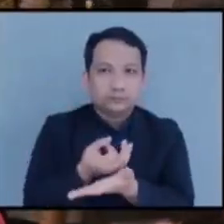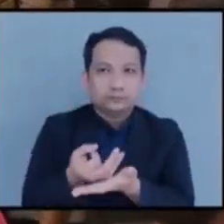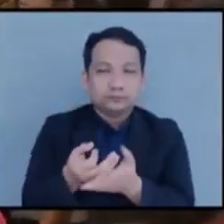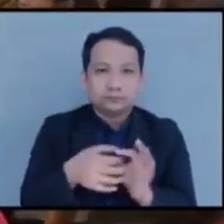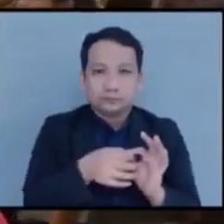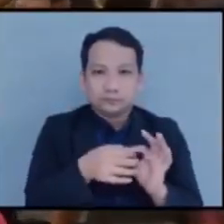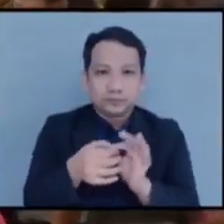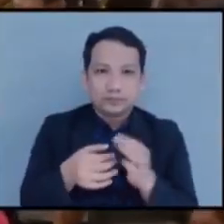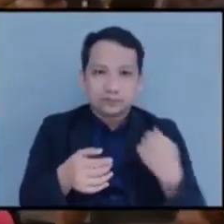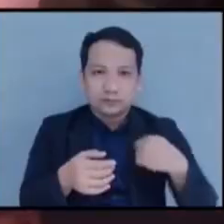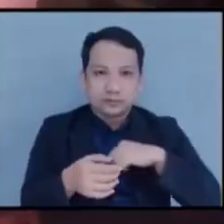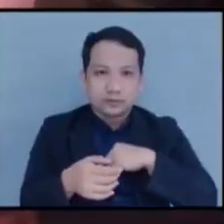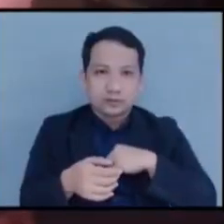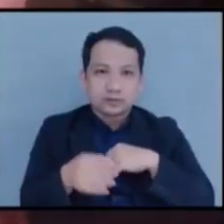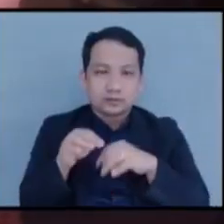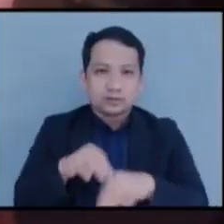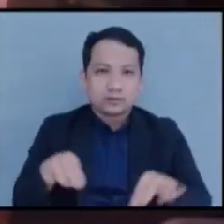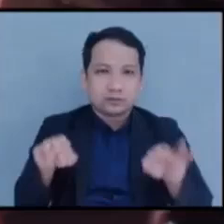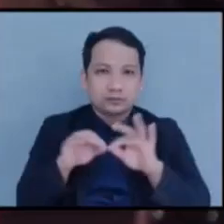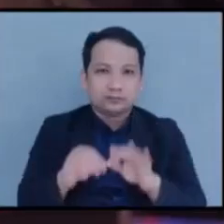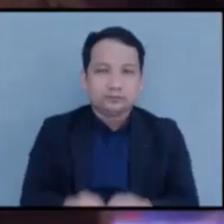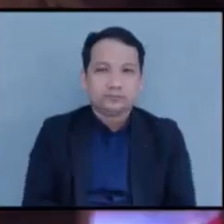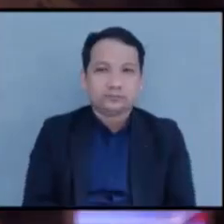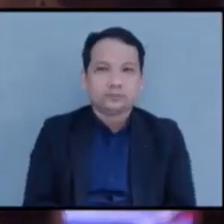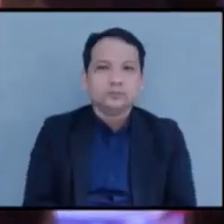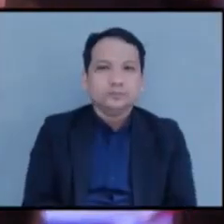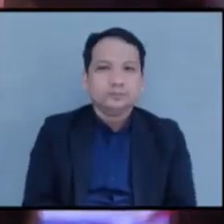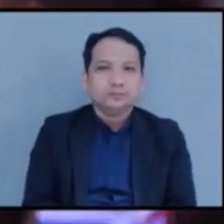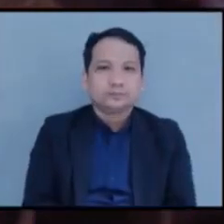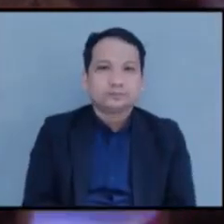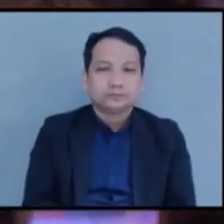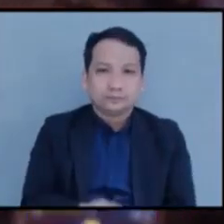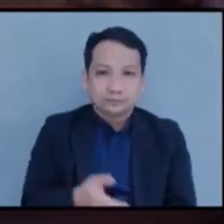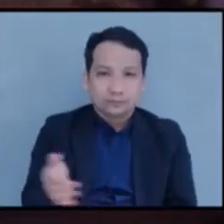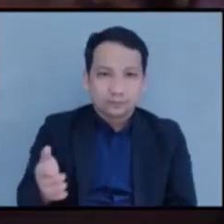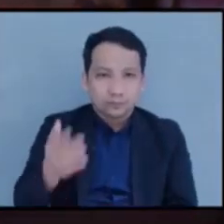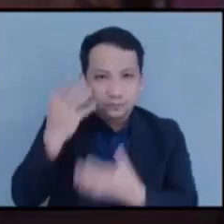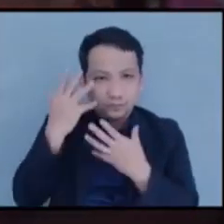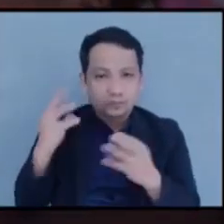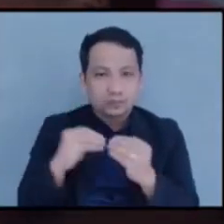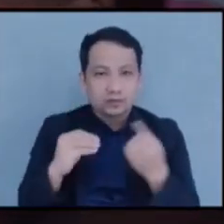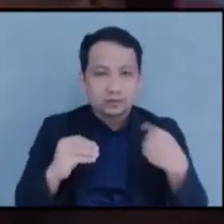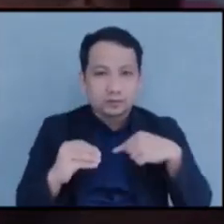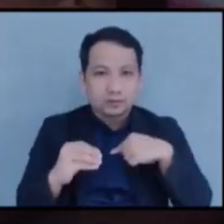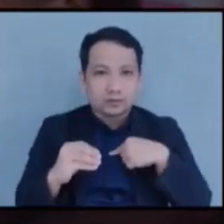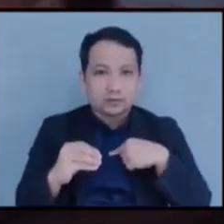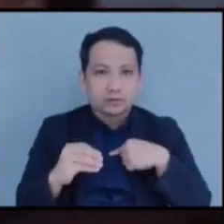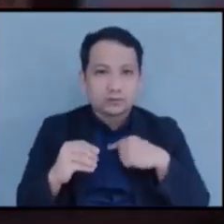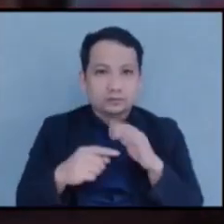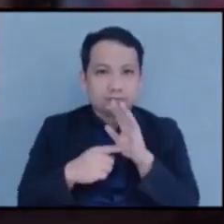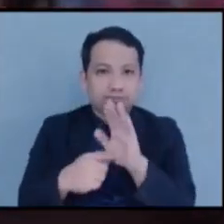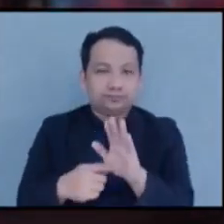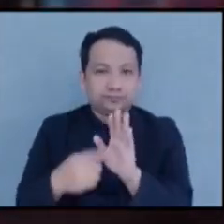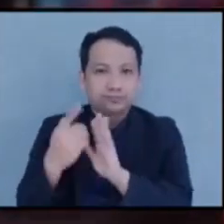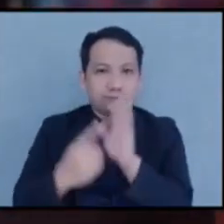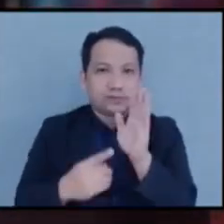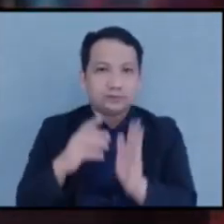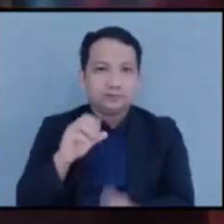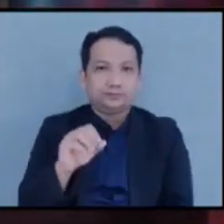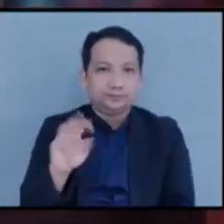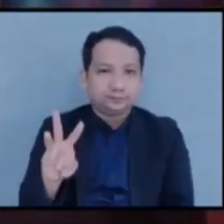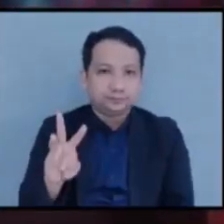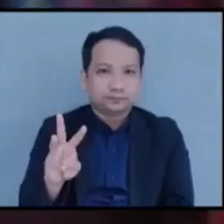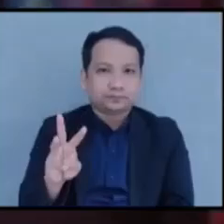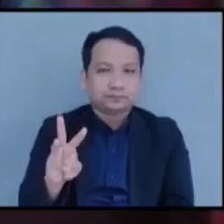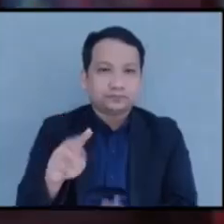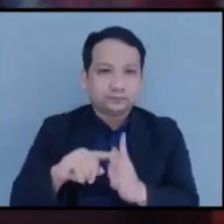ay mahalaga. Dahil dito ay isang inisyatibo na specifically designed para sa mga OFW ang sinimula